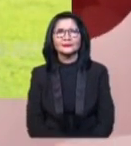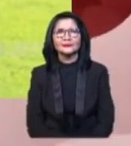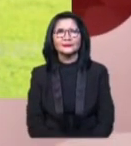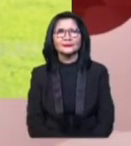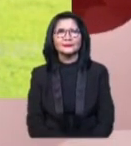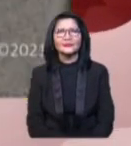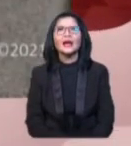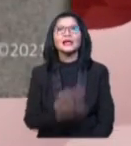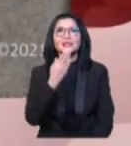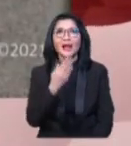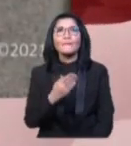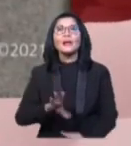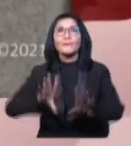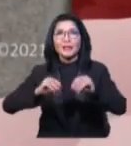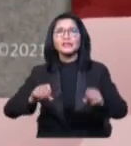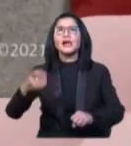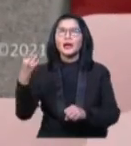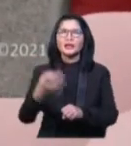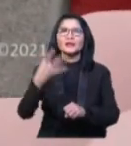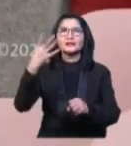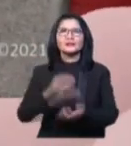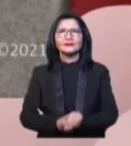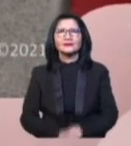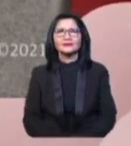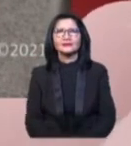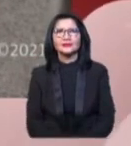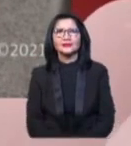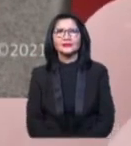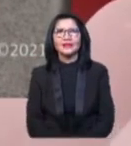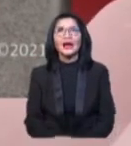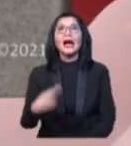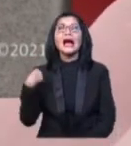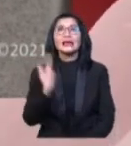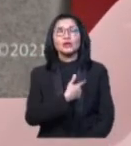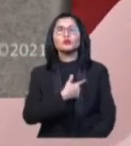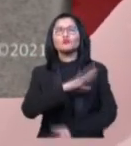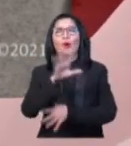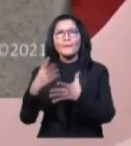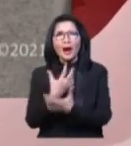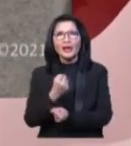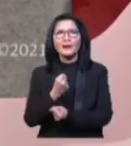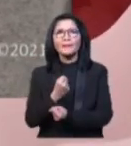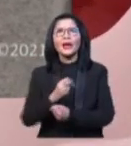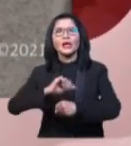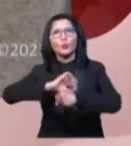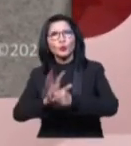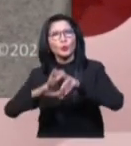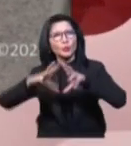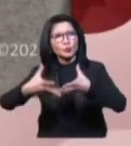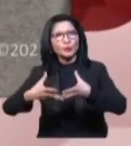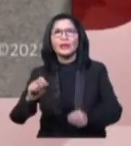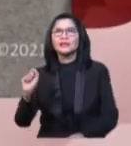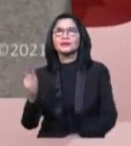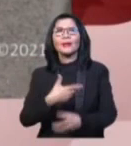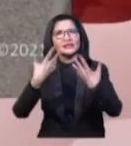Selamat bekerja keras dan kita semuanya berharap agar pandemi ini